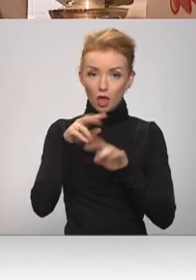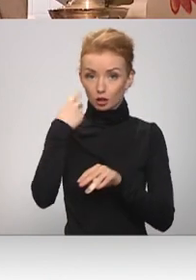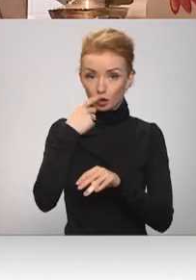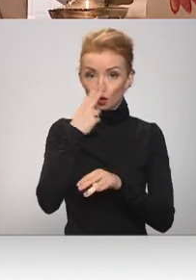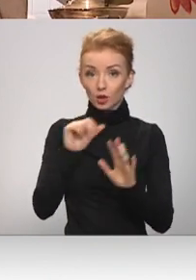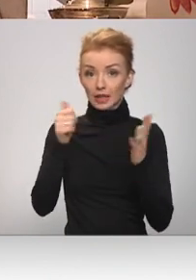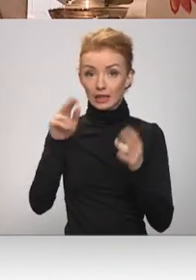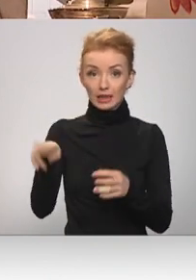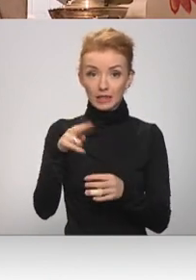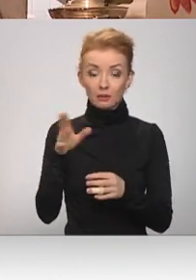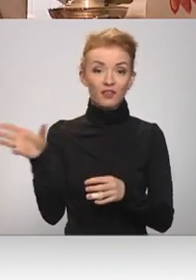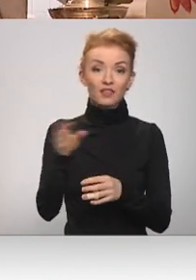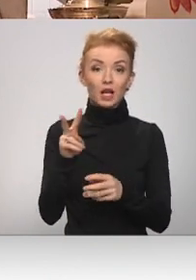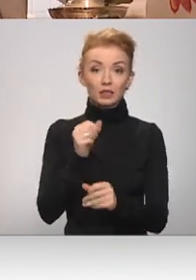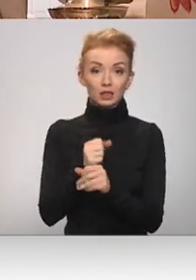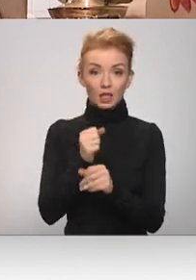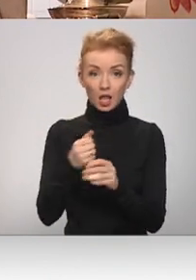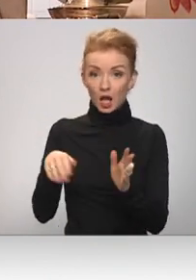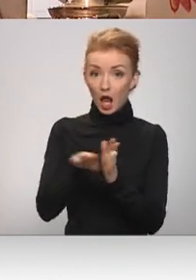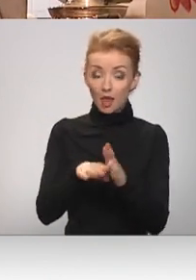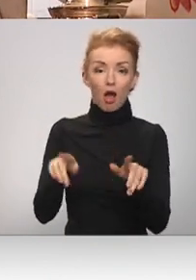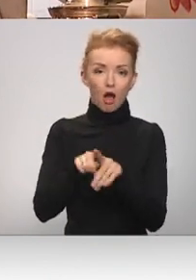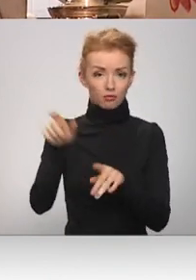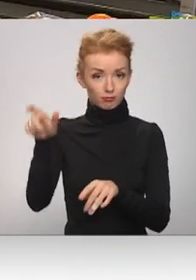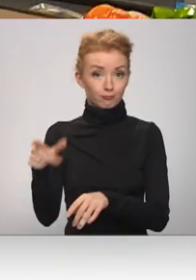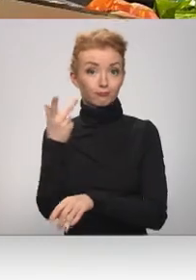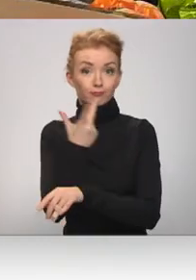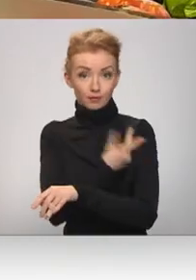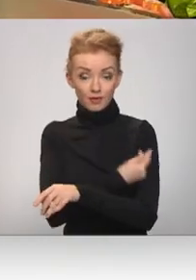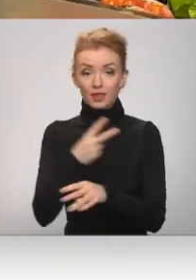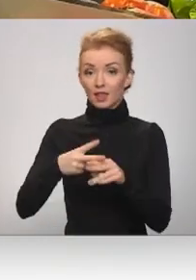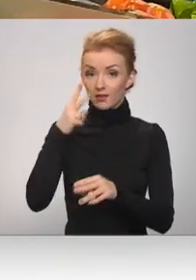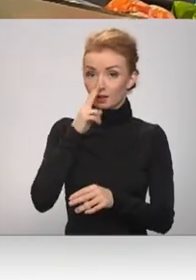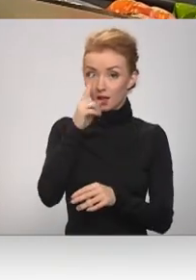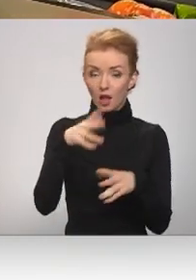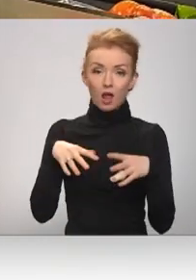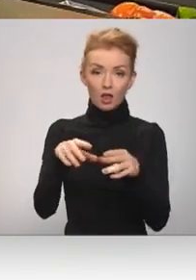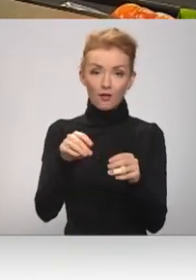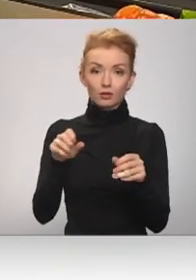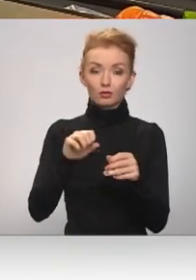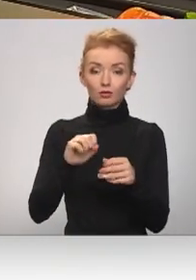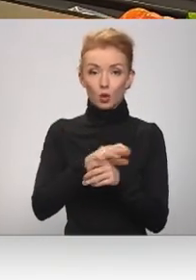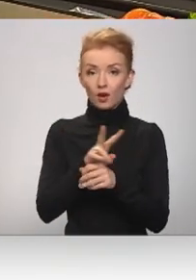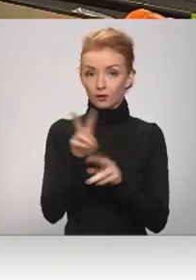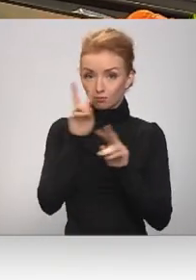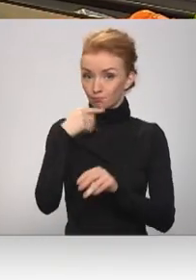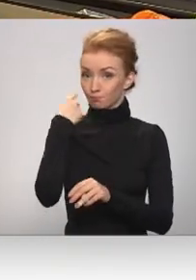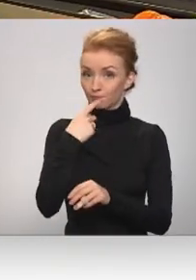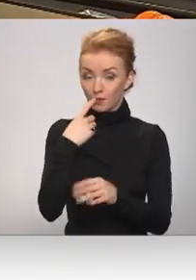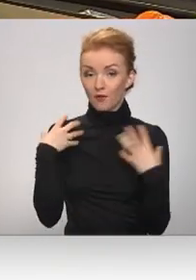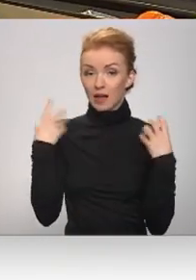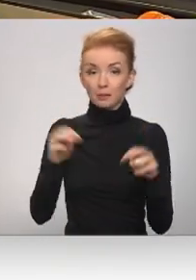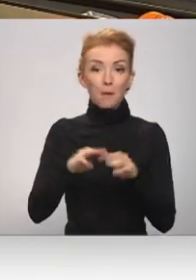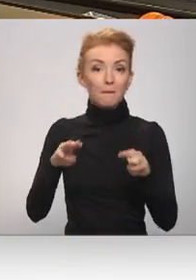decembra visiem, kas strādā klātienē, tajā skaitā vakcinētajiem, divas reizes nedēļā būs jāveic COVID-19 tests. Veselības